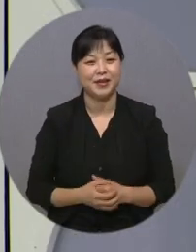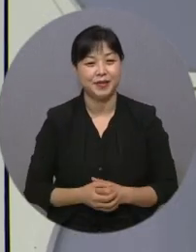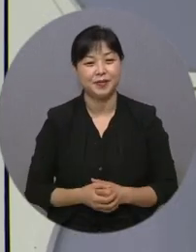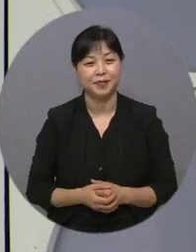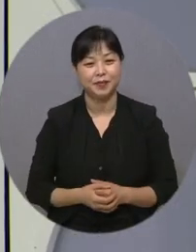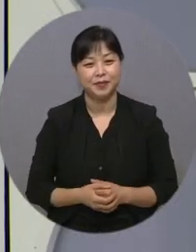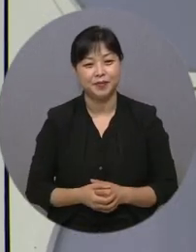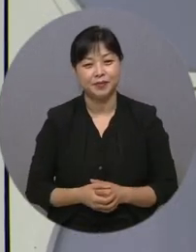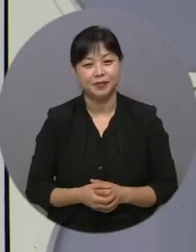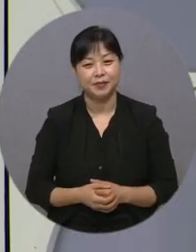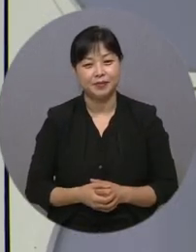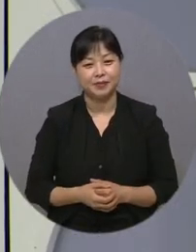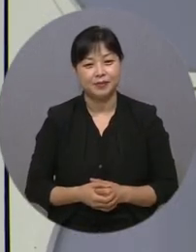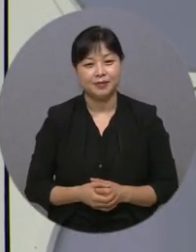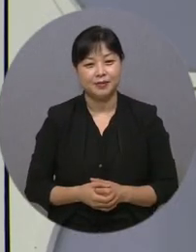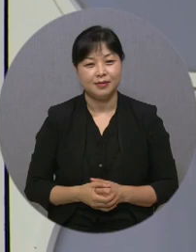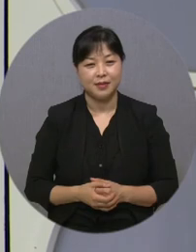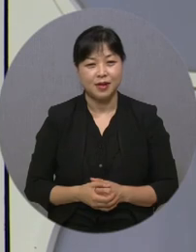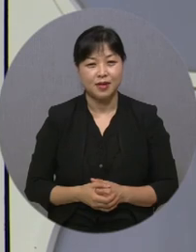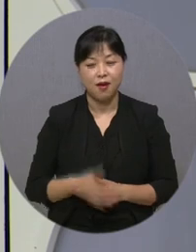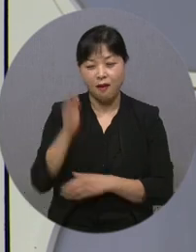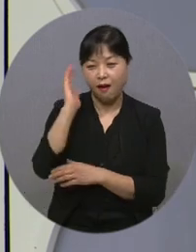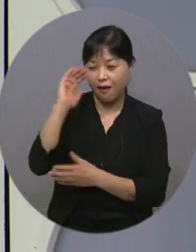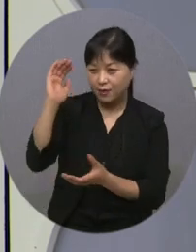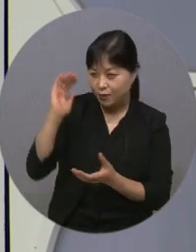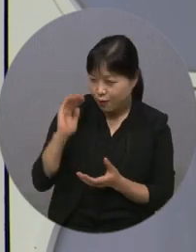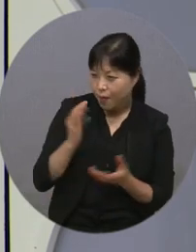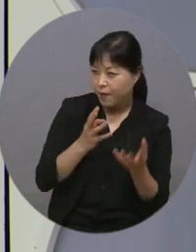우리 많은 분들이 좋아한다. 좋아하죠.